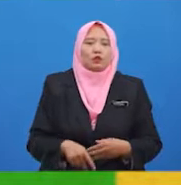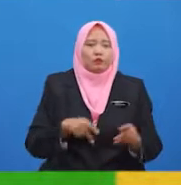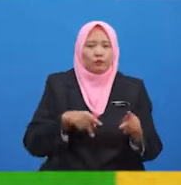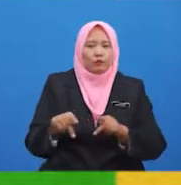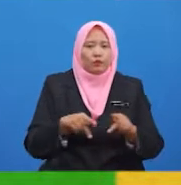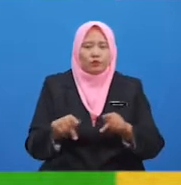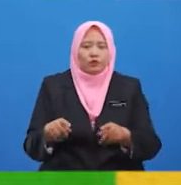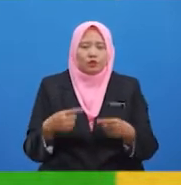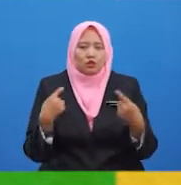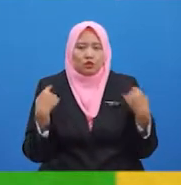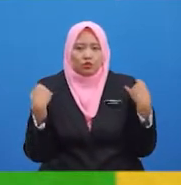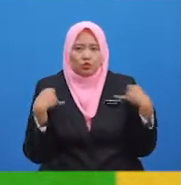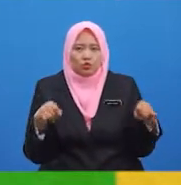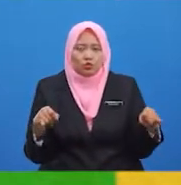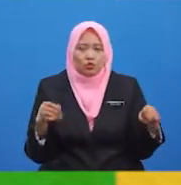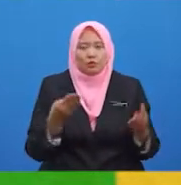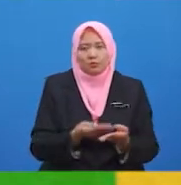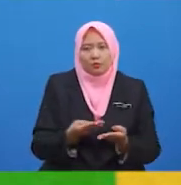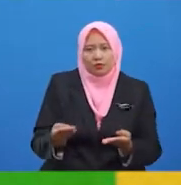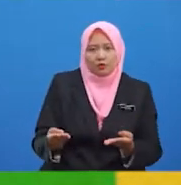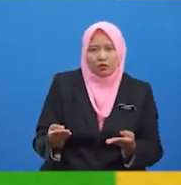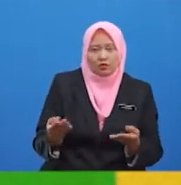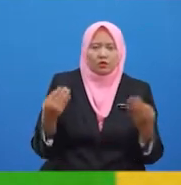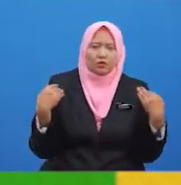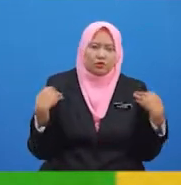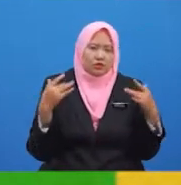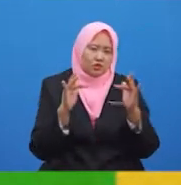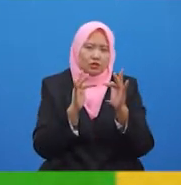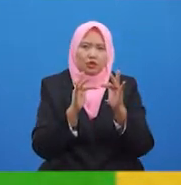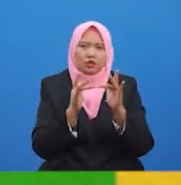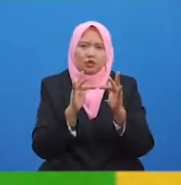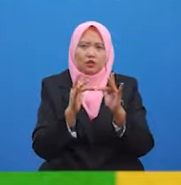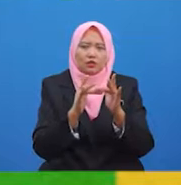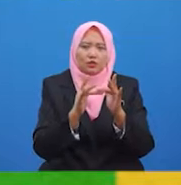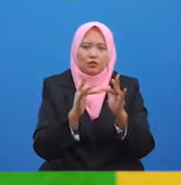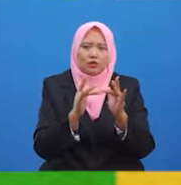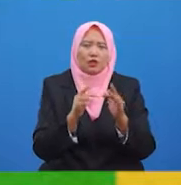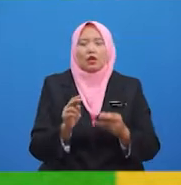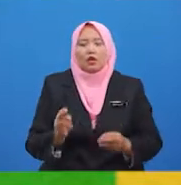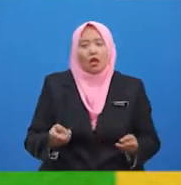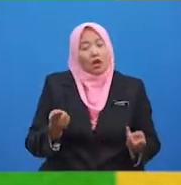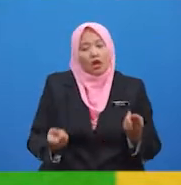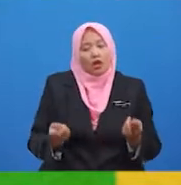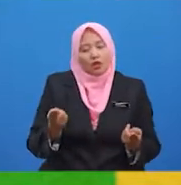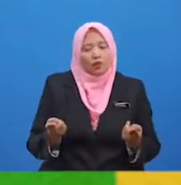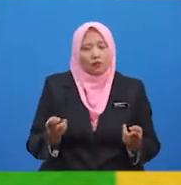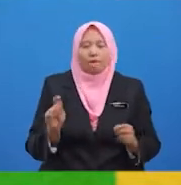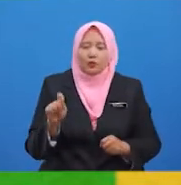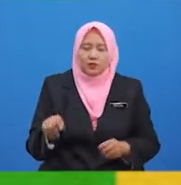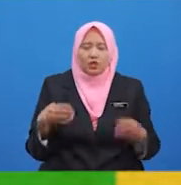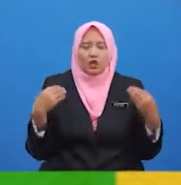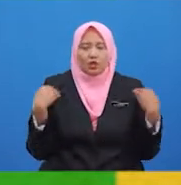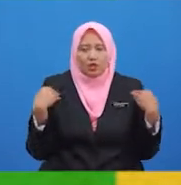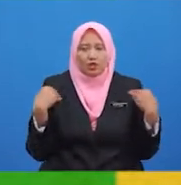talian atau jual-beli online yang diharuskan dengan syarat menepati rukun dan